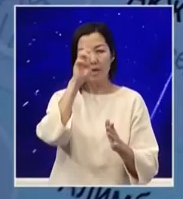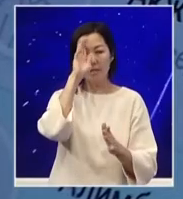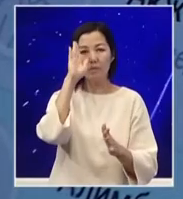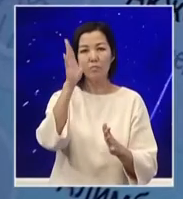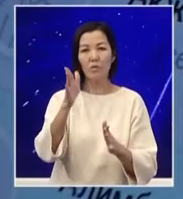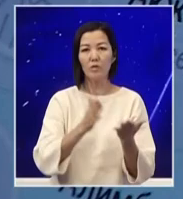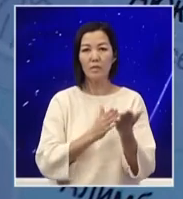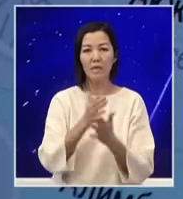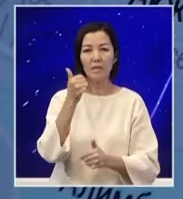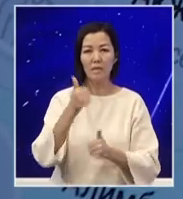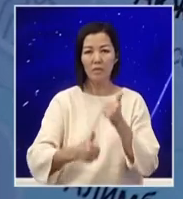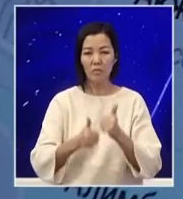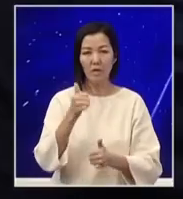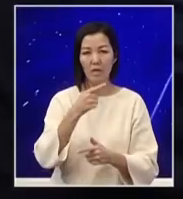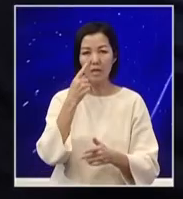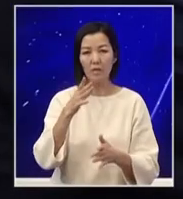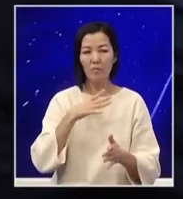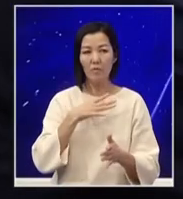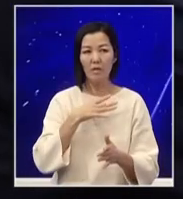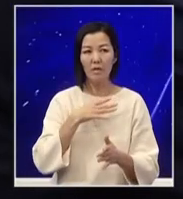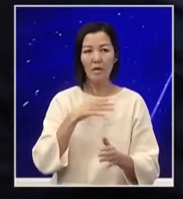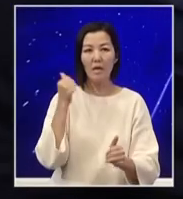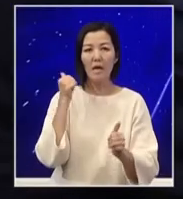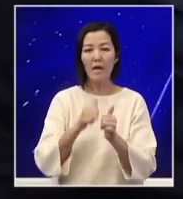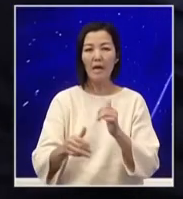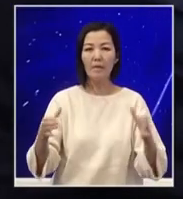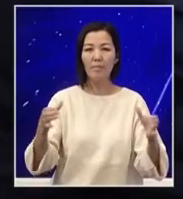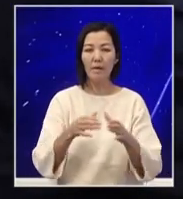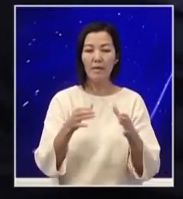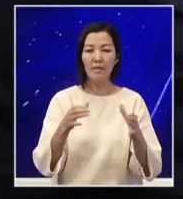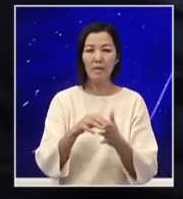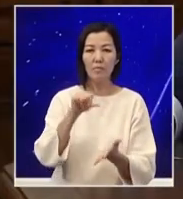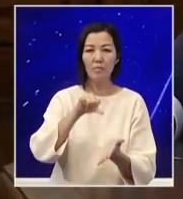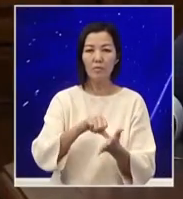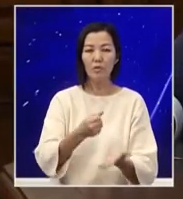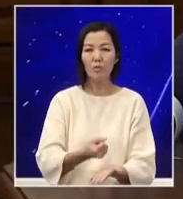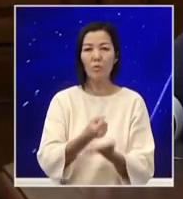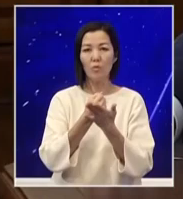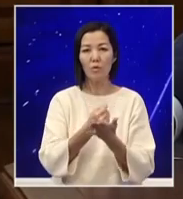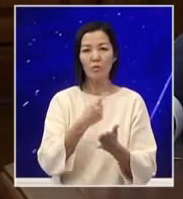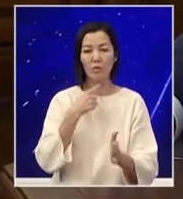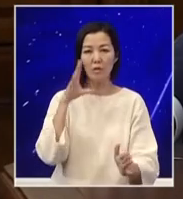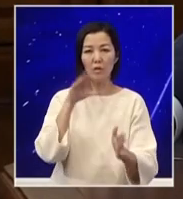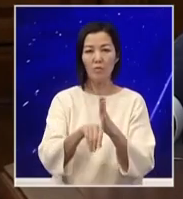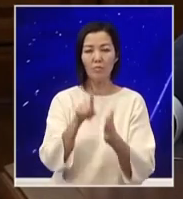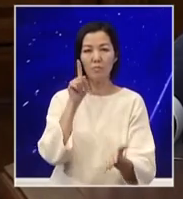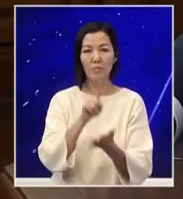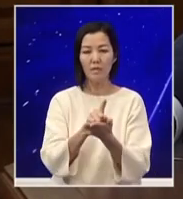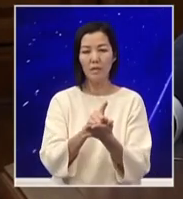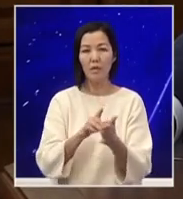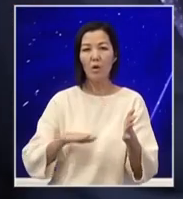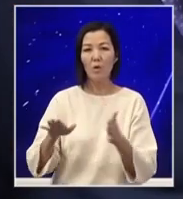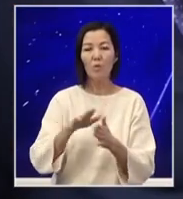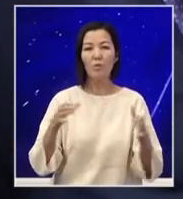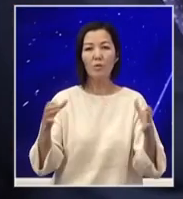маңызды саяси дода екенін атап өтті. Сондықтан әр партия мүшесі үміткерлерге қолдау көрсетіп, дауыс беруге міндетті дейді. Өңірдің